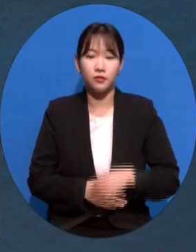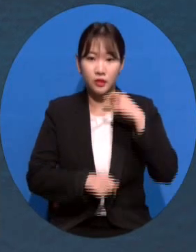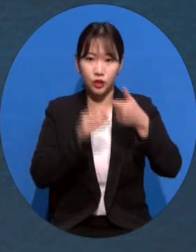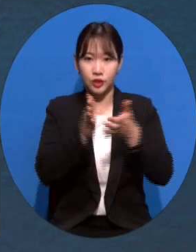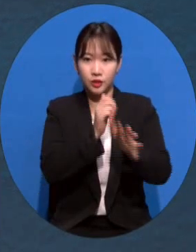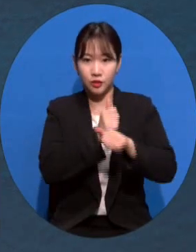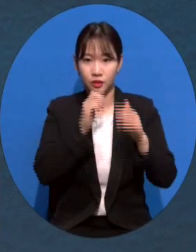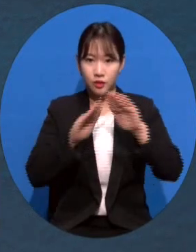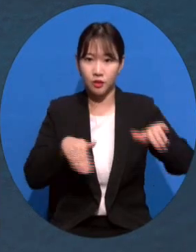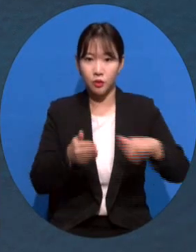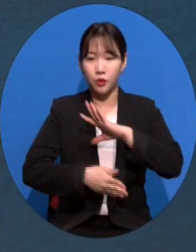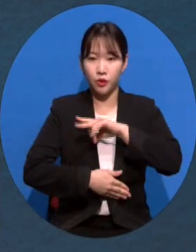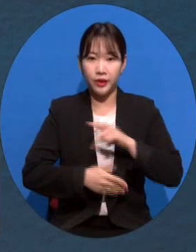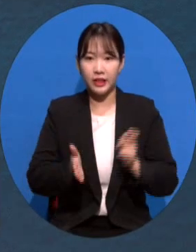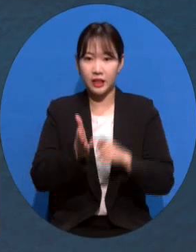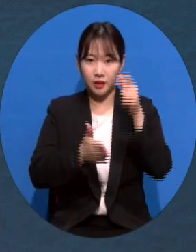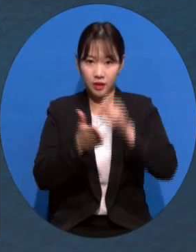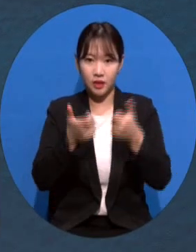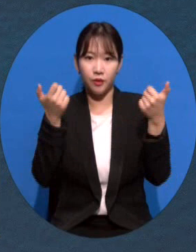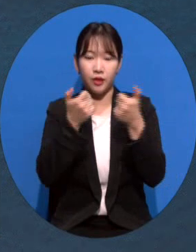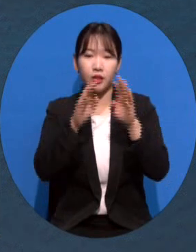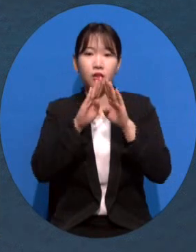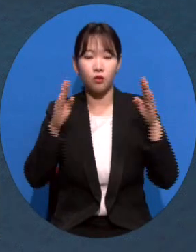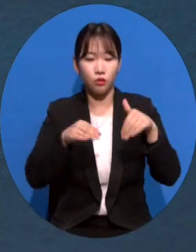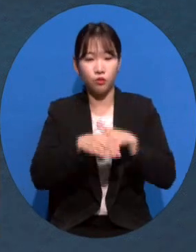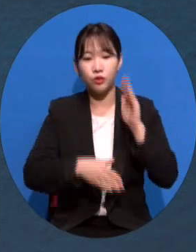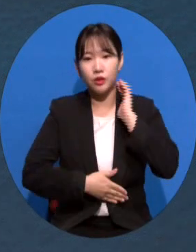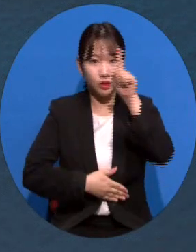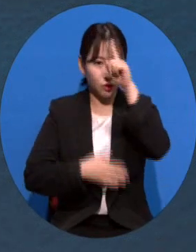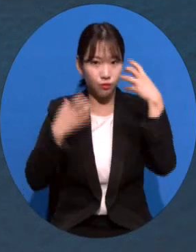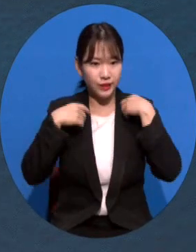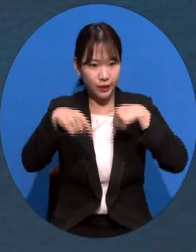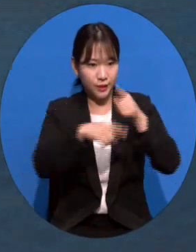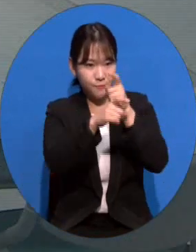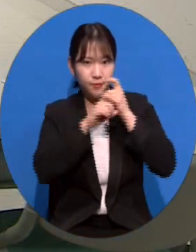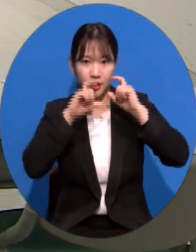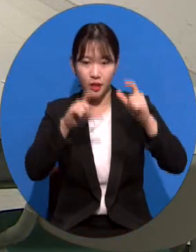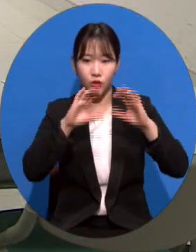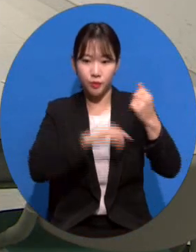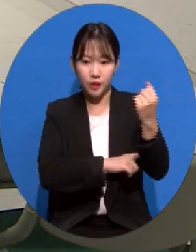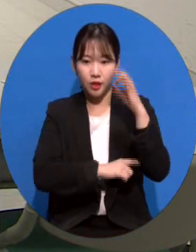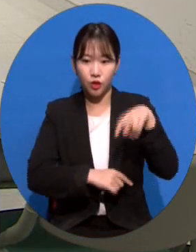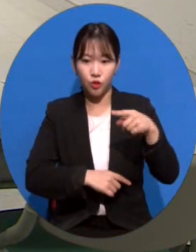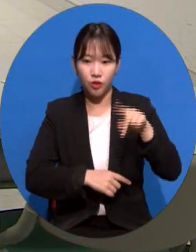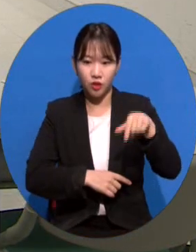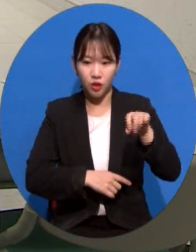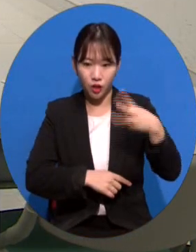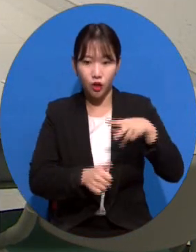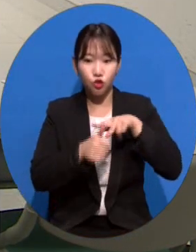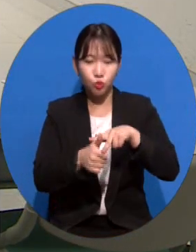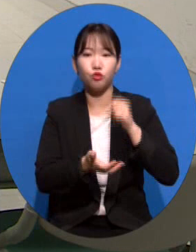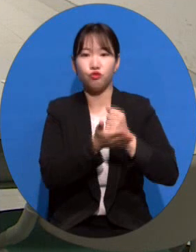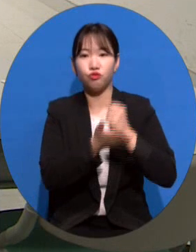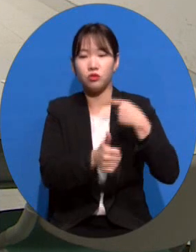민주당 소속 전남도 의원들이 긴급 기자회견을 열고 문재인 정부의 정치 보복을 선언한 국민의힘 윤석열 후보를